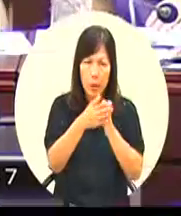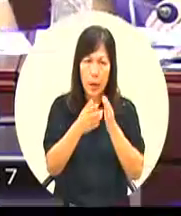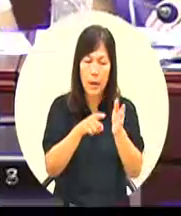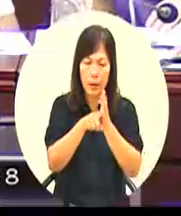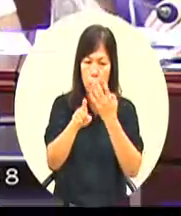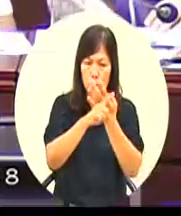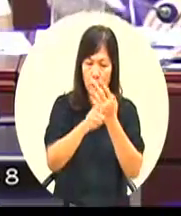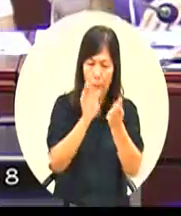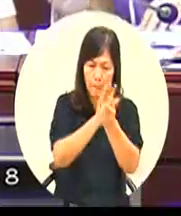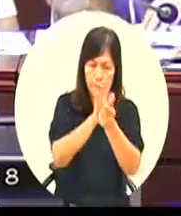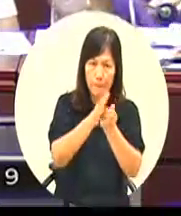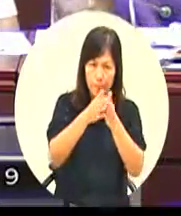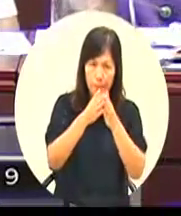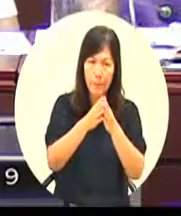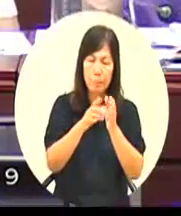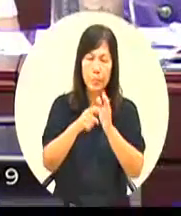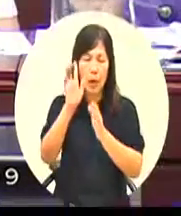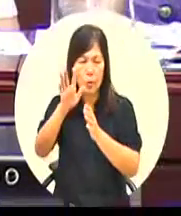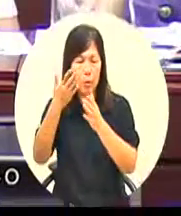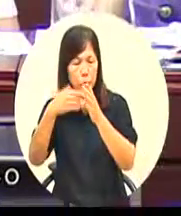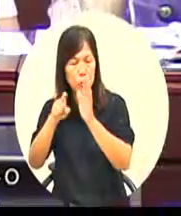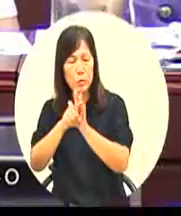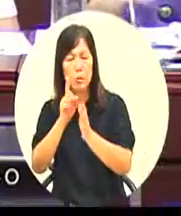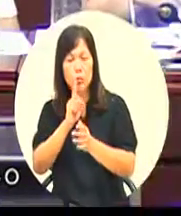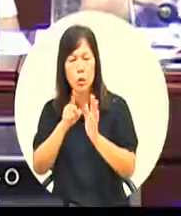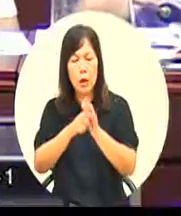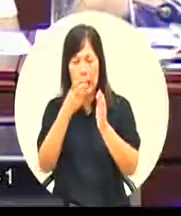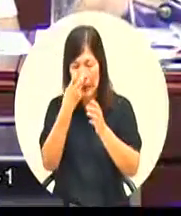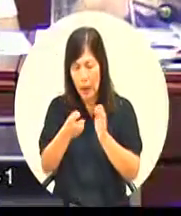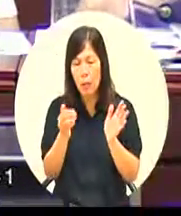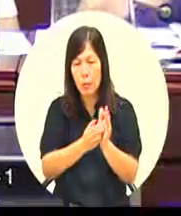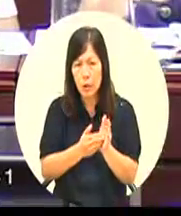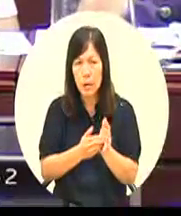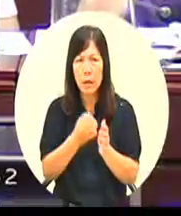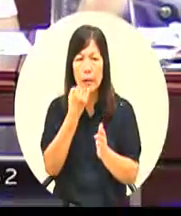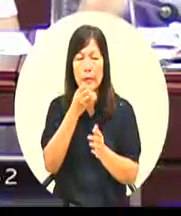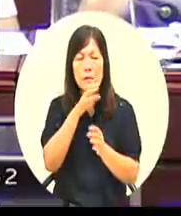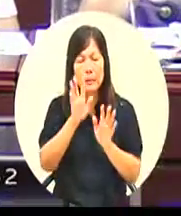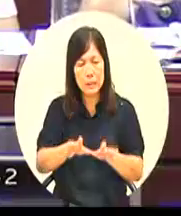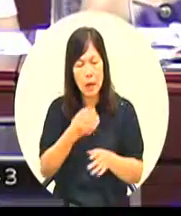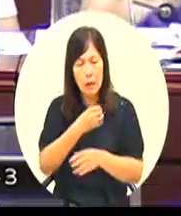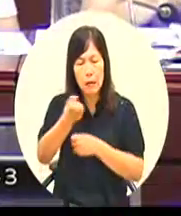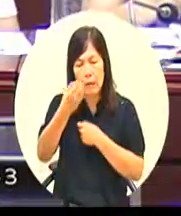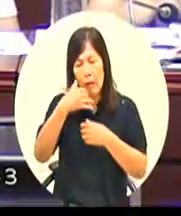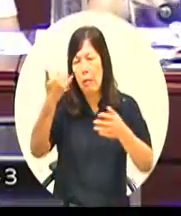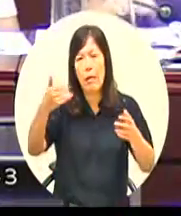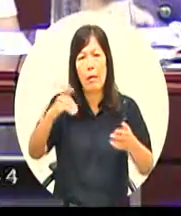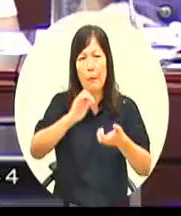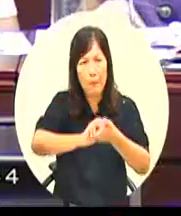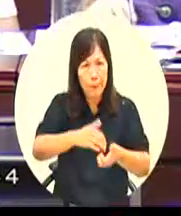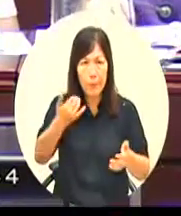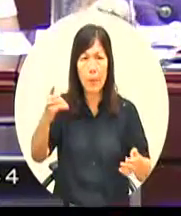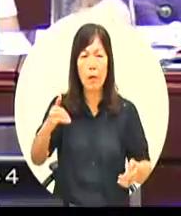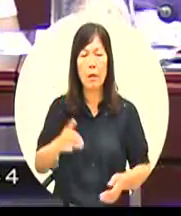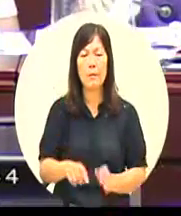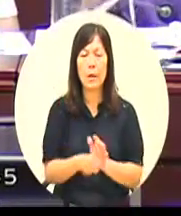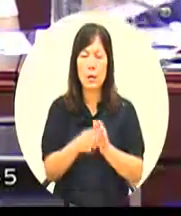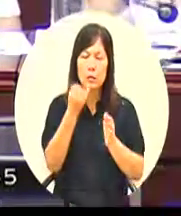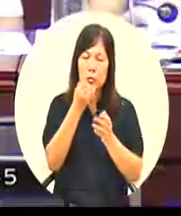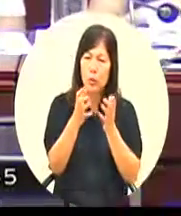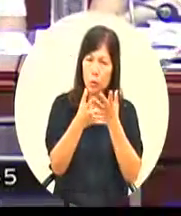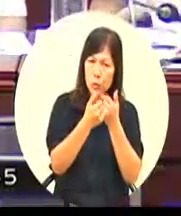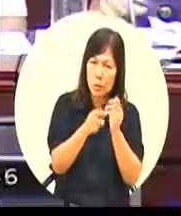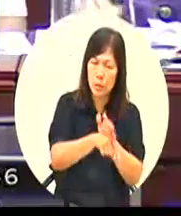者可以去帮忙。 可是有一些学校跟我反映说，有都有去看过了，可是到现在都还是没有消息。但是基于学校学童的